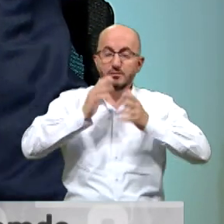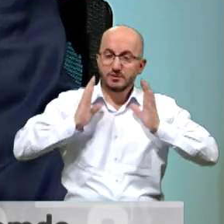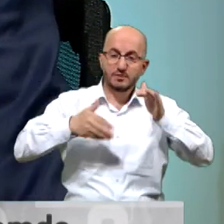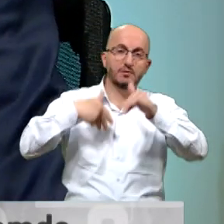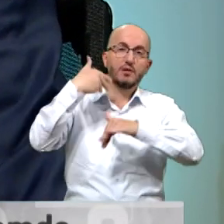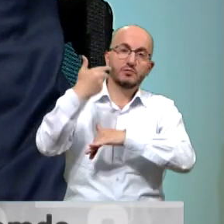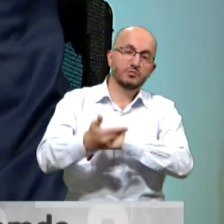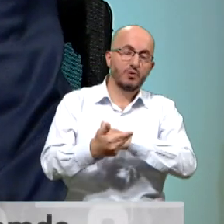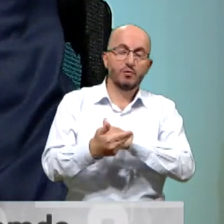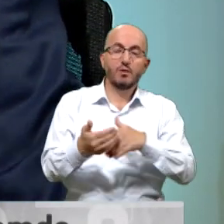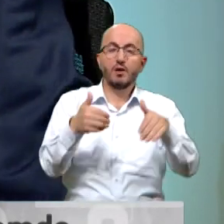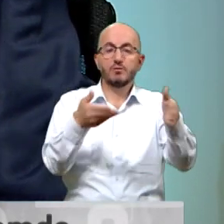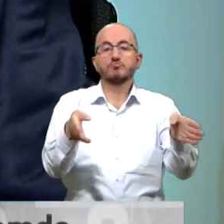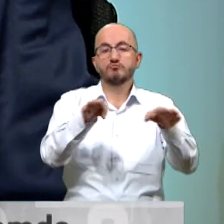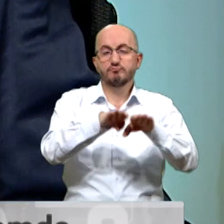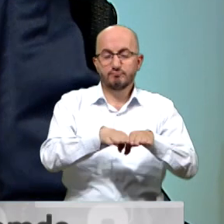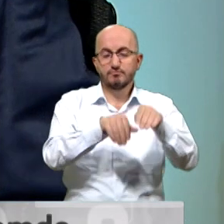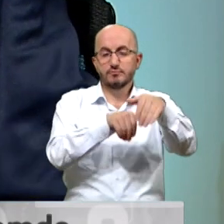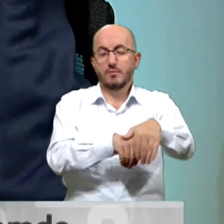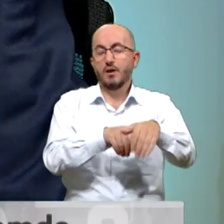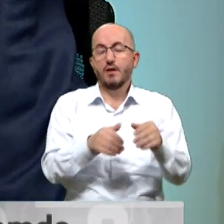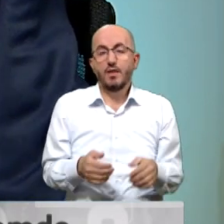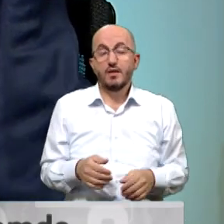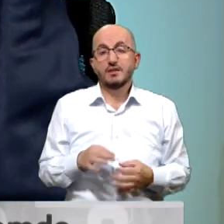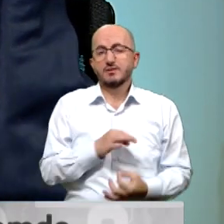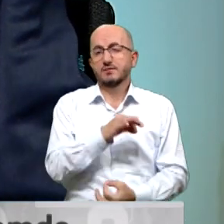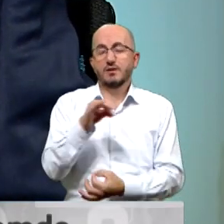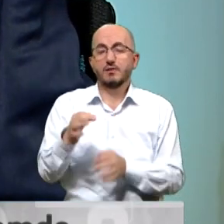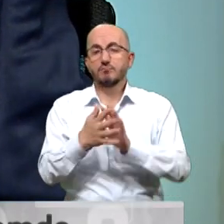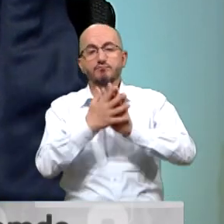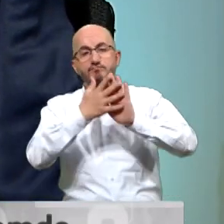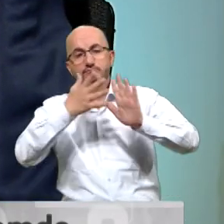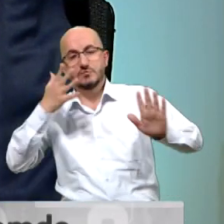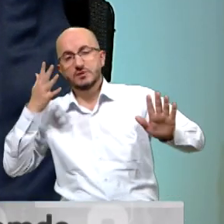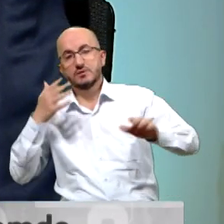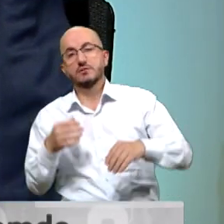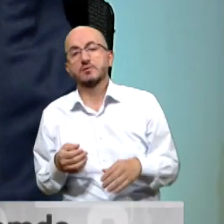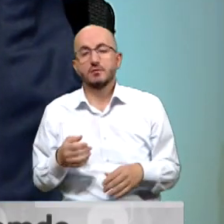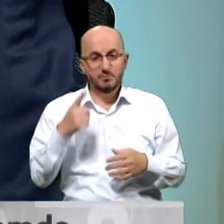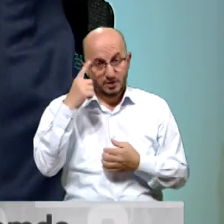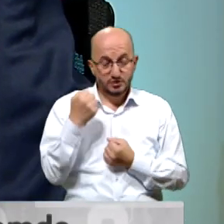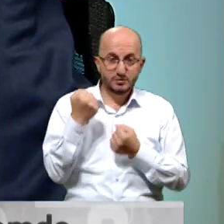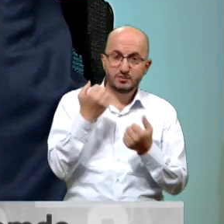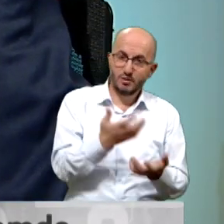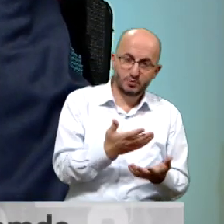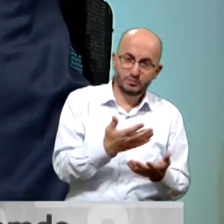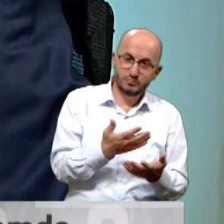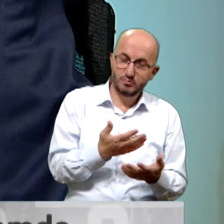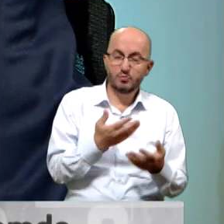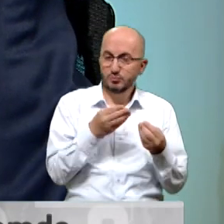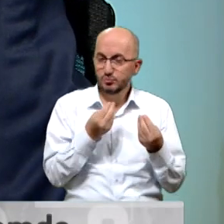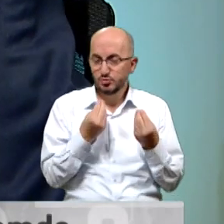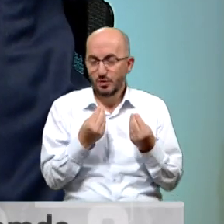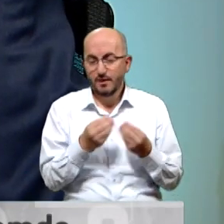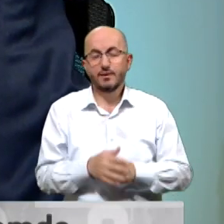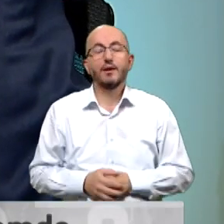sonra defin yapılıyor. Kabristan'da insanlar işte sıraya giriyorlar, bir başsağlığı diliyorlar. Bunun yapılmasında bir mahsur